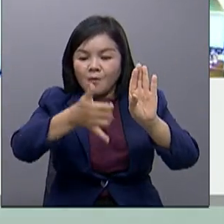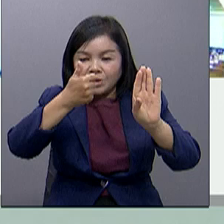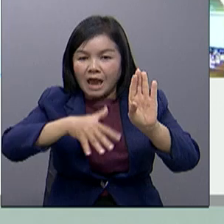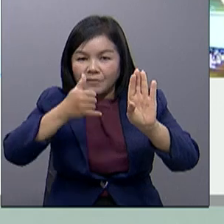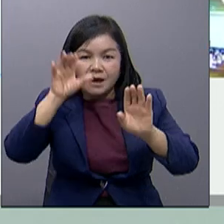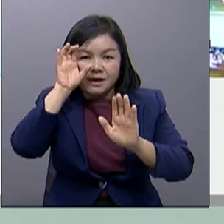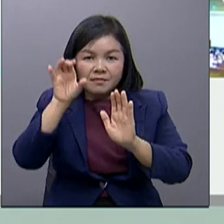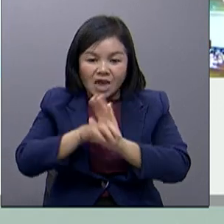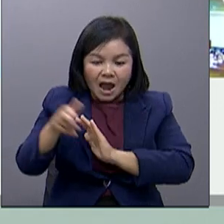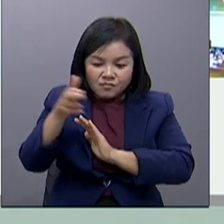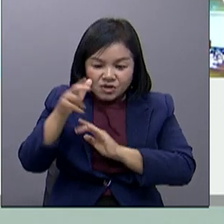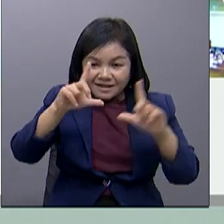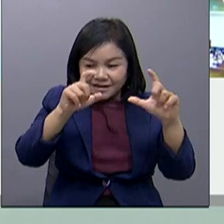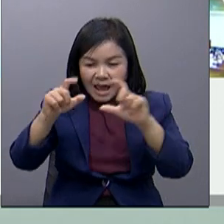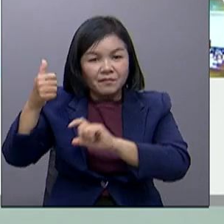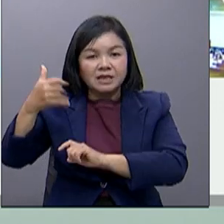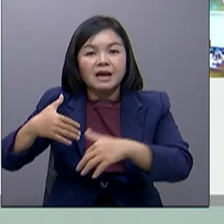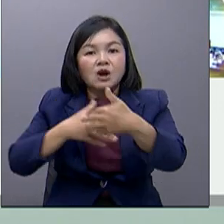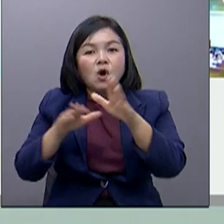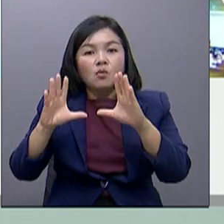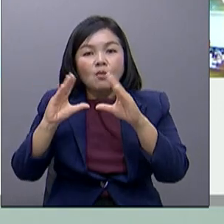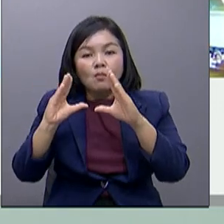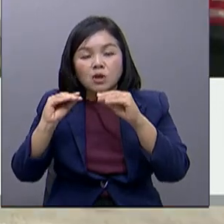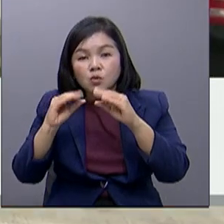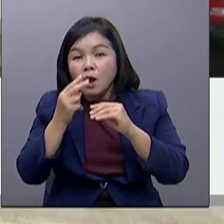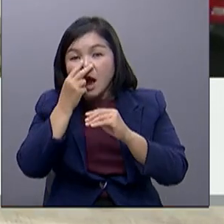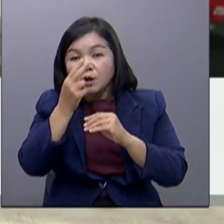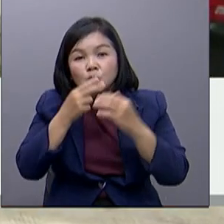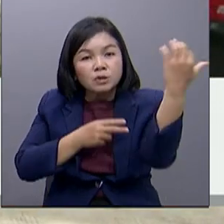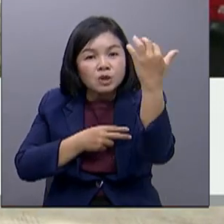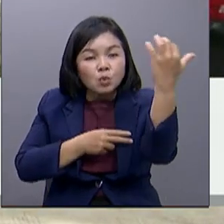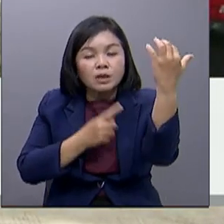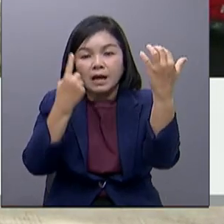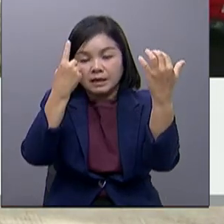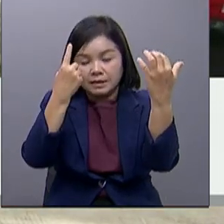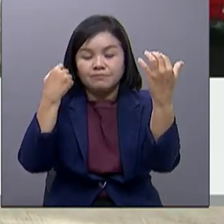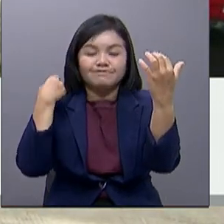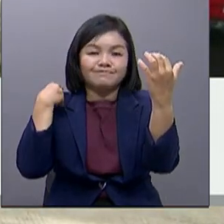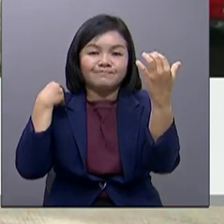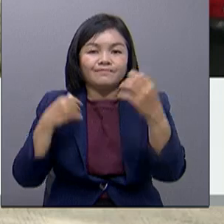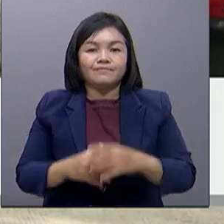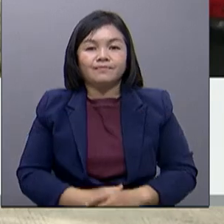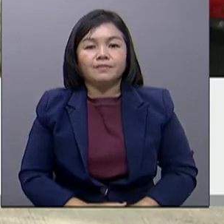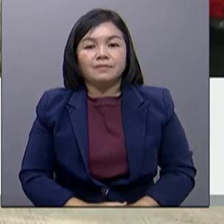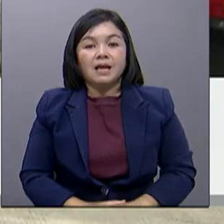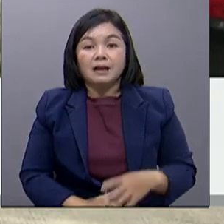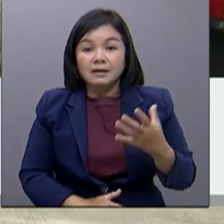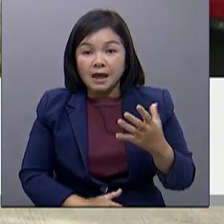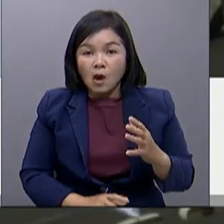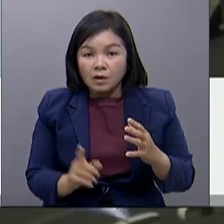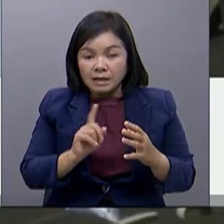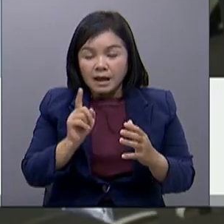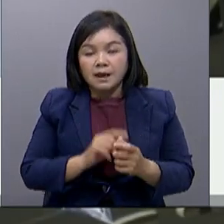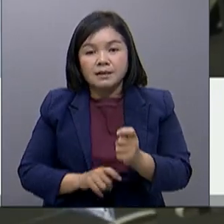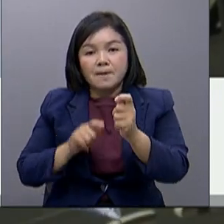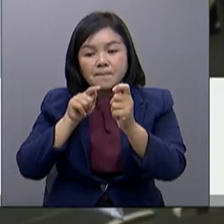บันทึกภาพภายในห้องประชุมทำได้เพียงสังเกตการผ่านจอมอนิเตอร์หน้าห้องเท่านั้นค่ะส่วนที่อำเภอนาหม่อมค่ะเป็น